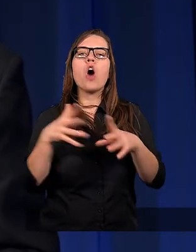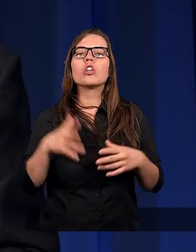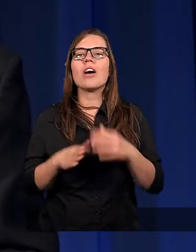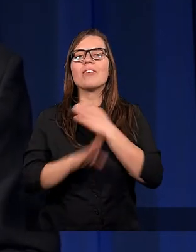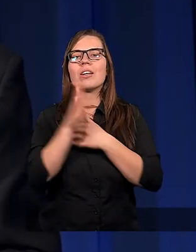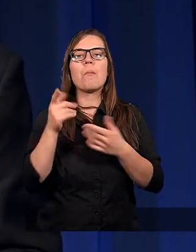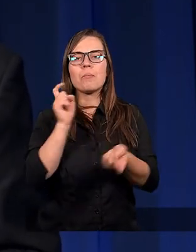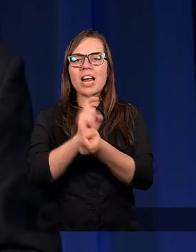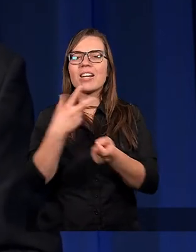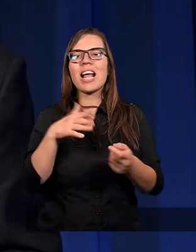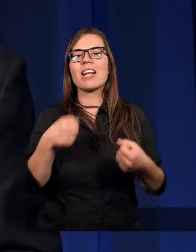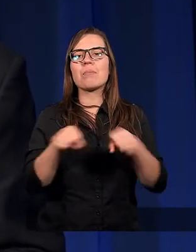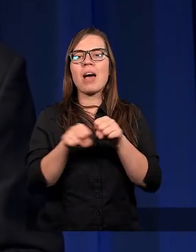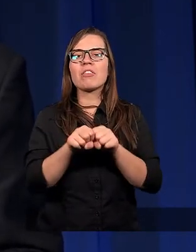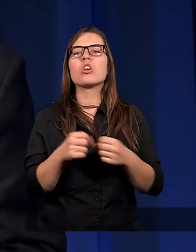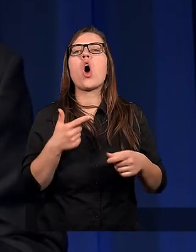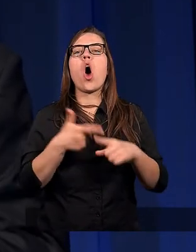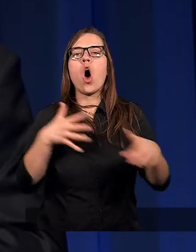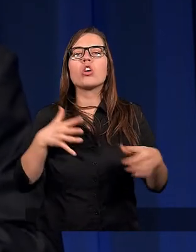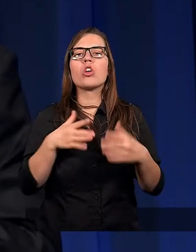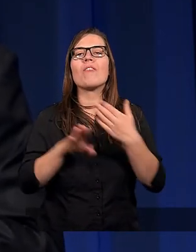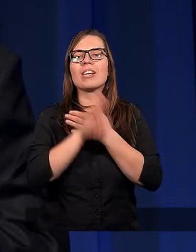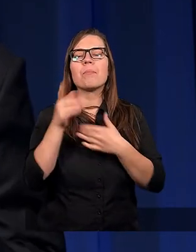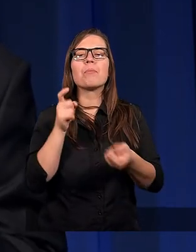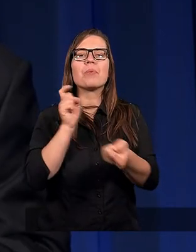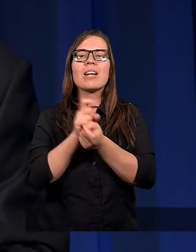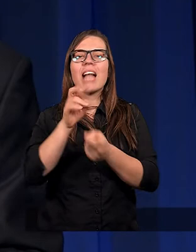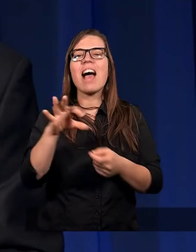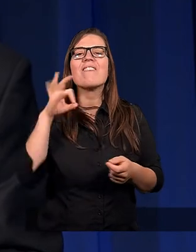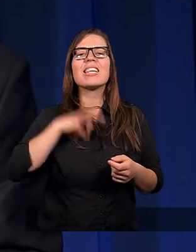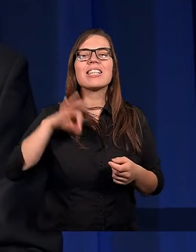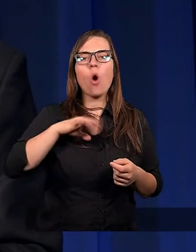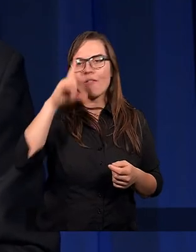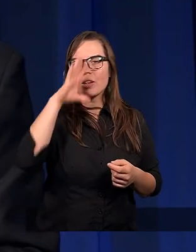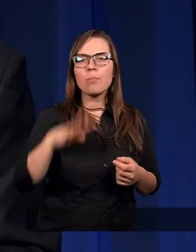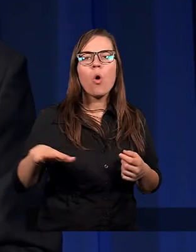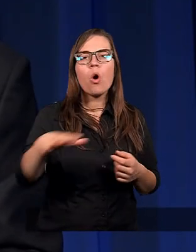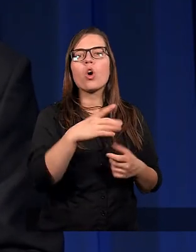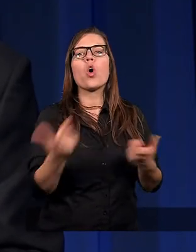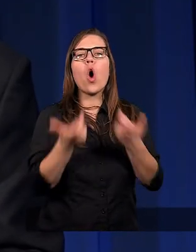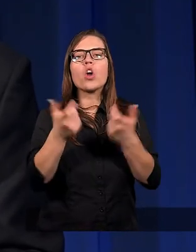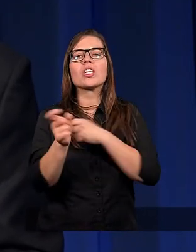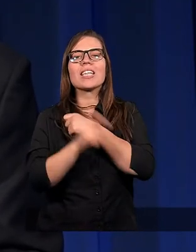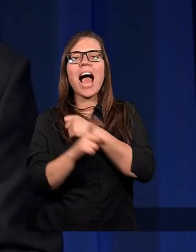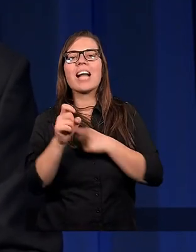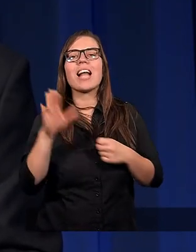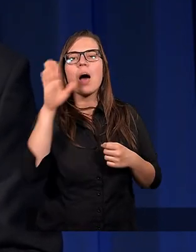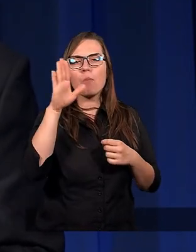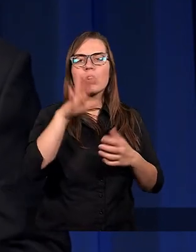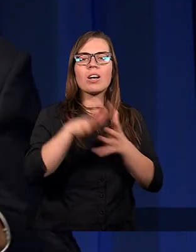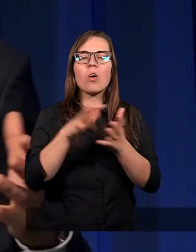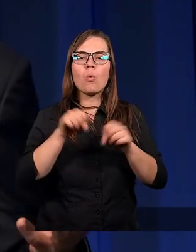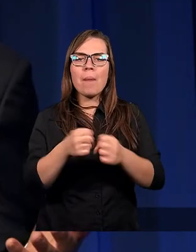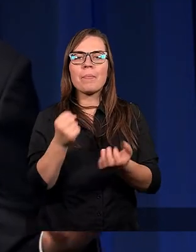przeciwko niesprawiedliwości, ostro występuje przeciwko takiemu wyzyskowi społecznemu, grozi karą za łamanie Bożego prawa.